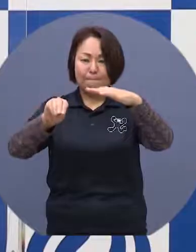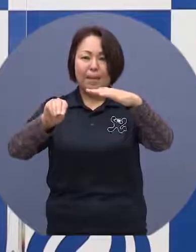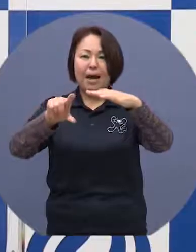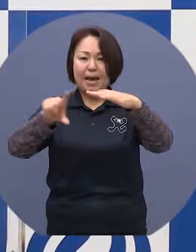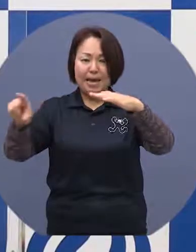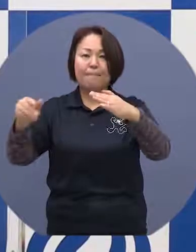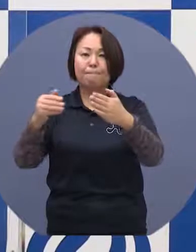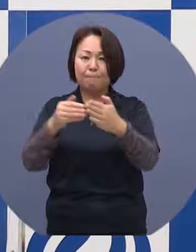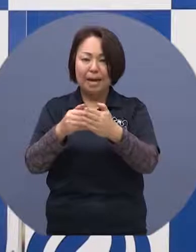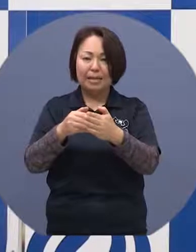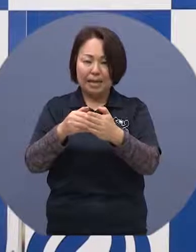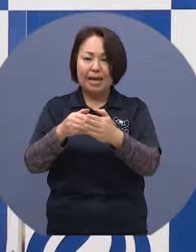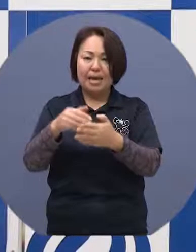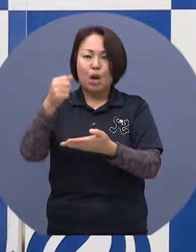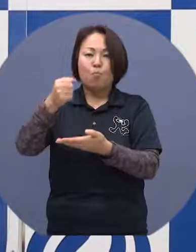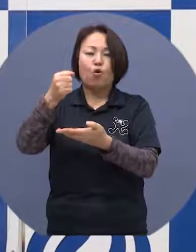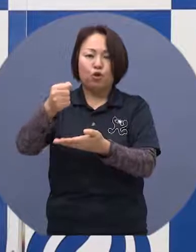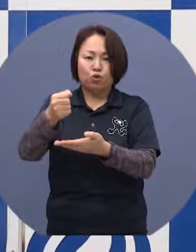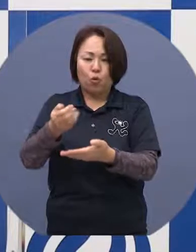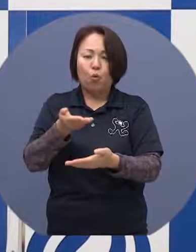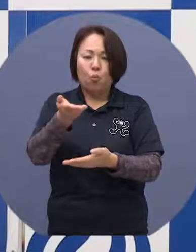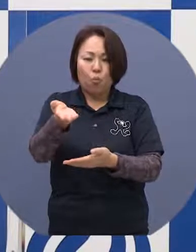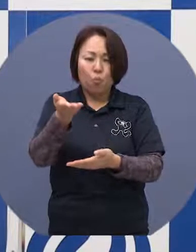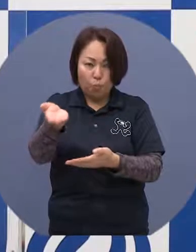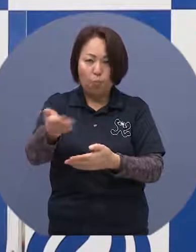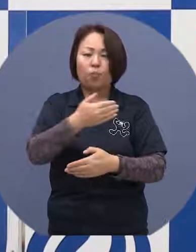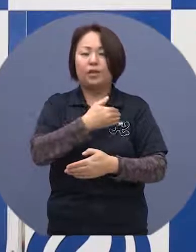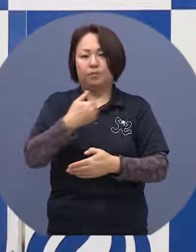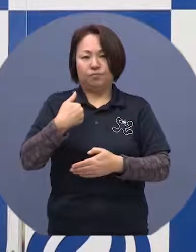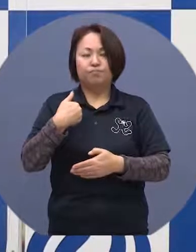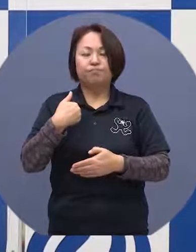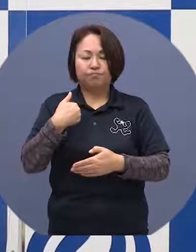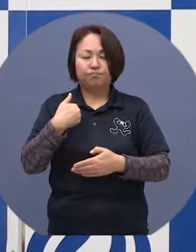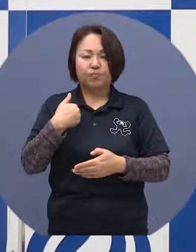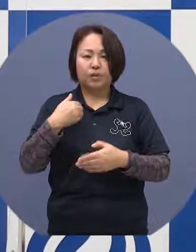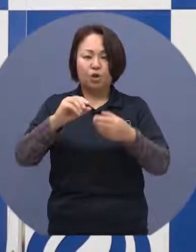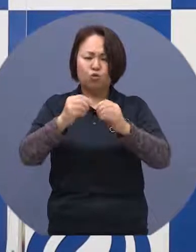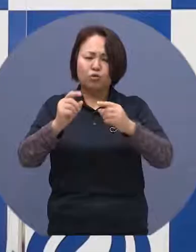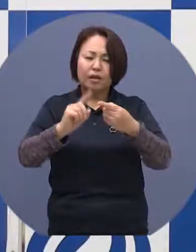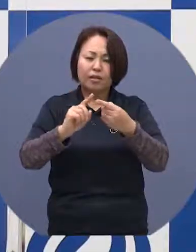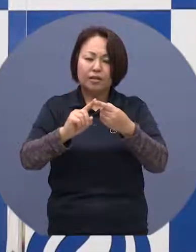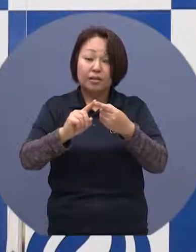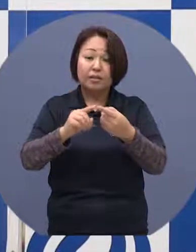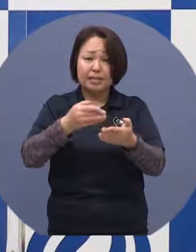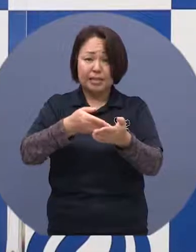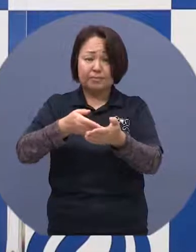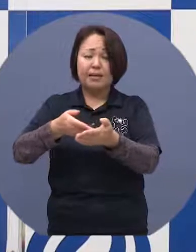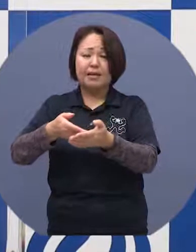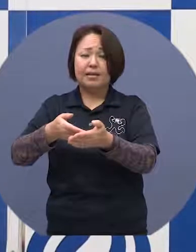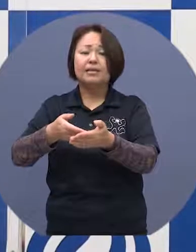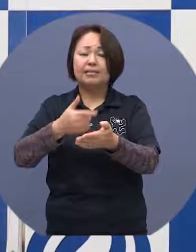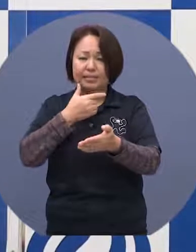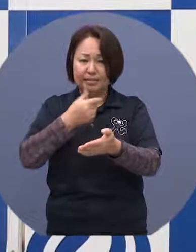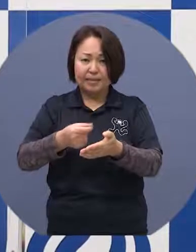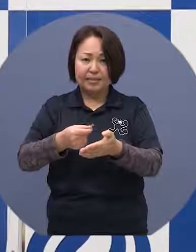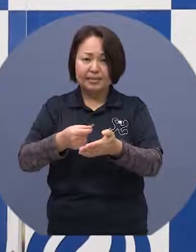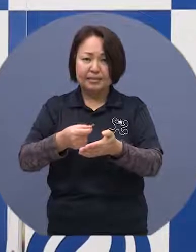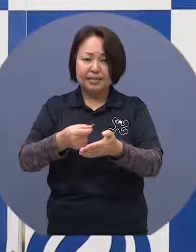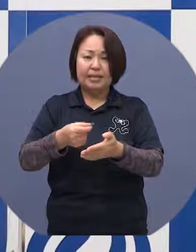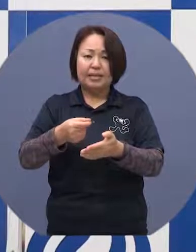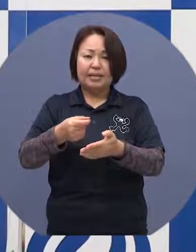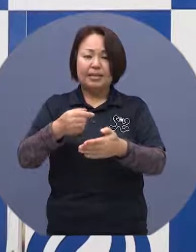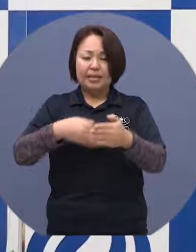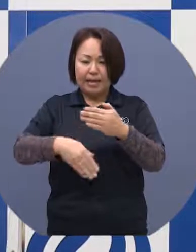でございますこちらアーマーのホームズ宿題的に言いますと還元率が30%ですので